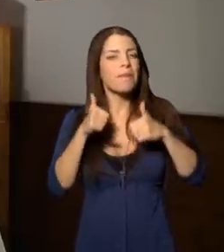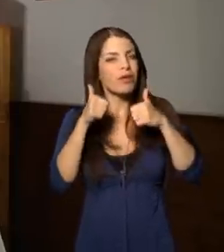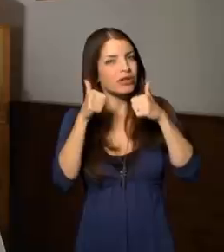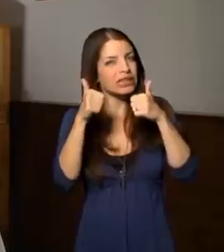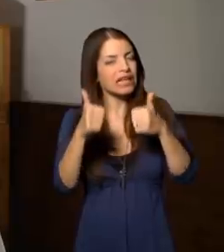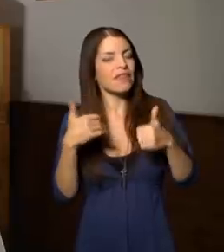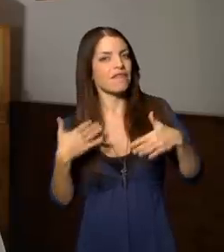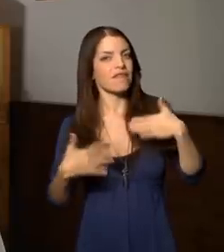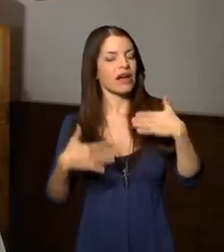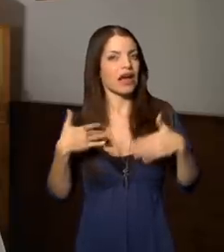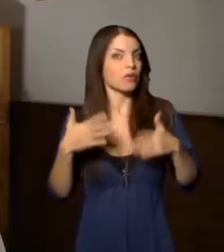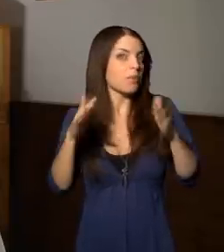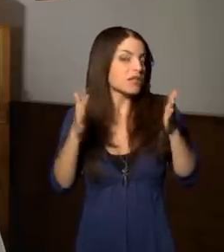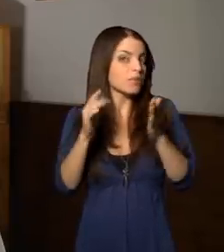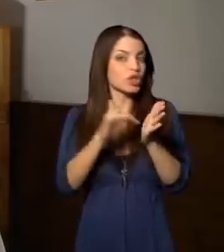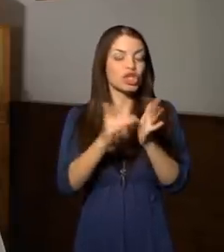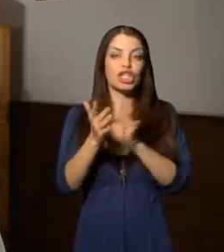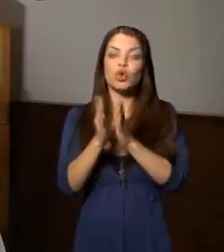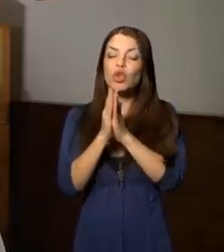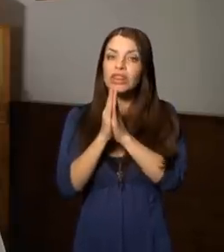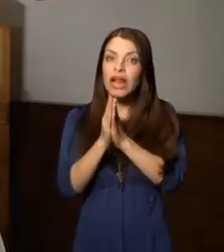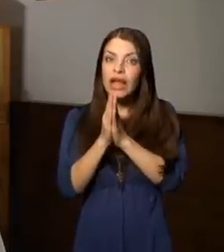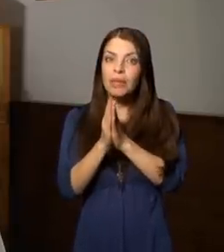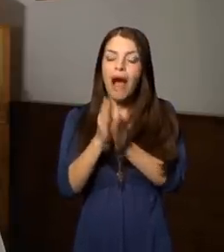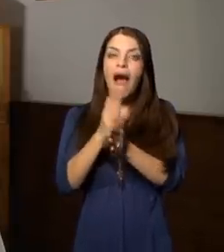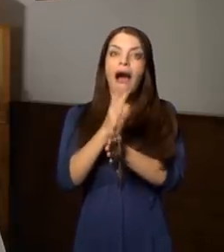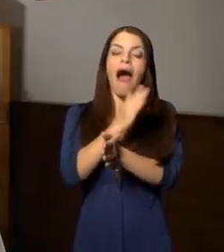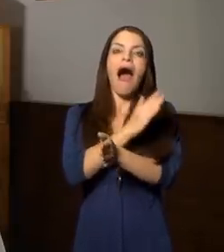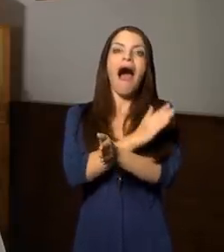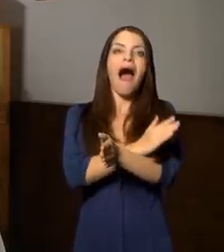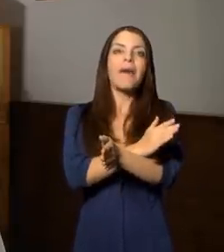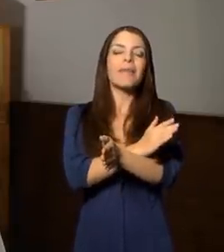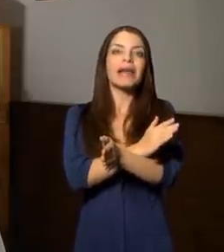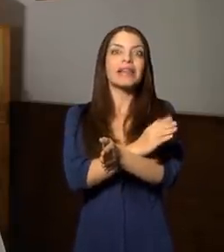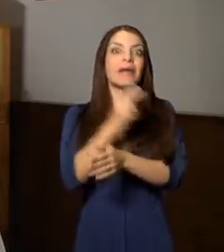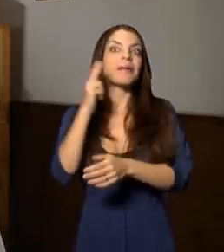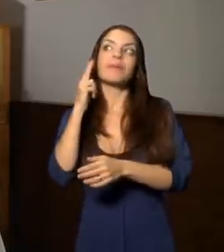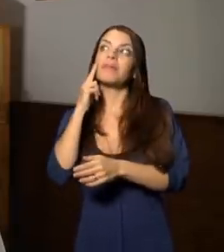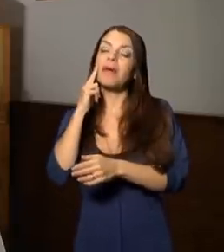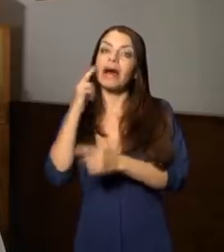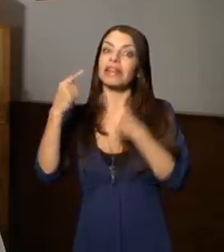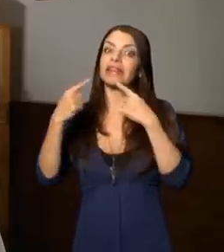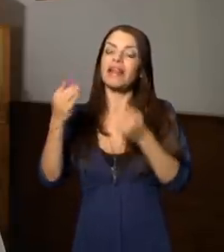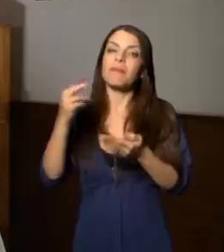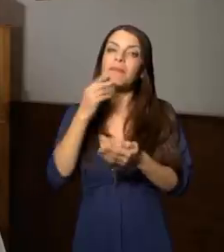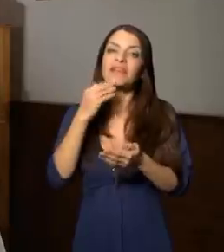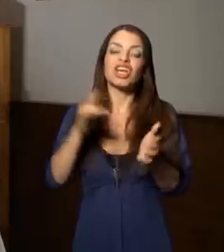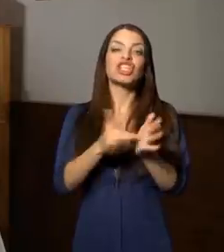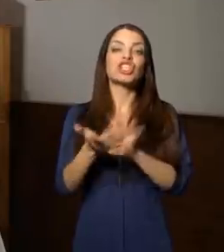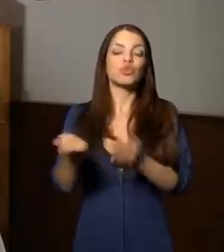tal-missjoni tiegħu. Qabel ma l-missier ta' xi għalih fil-Mamudija tiegħu,